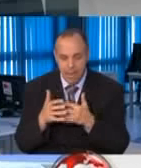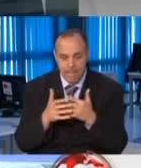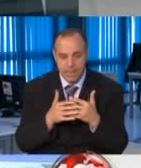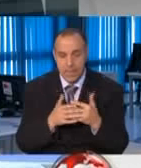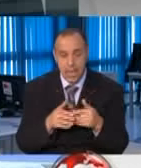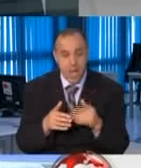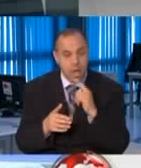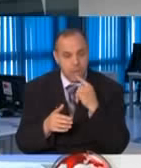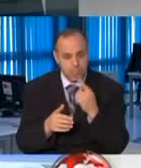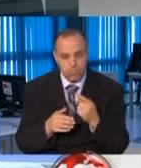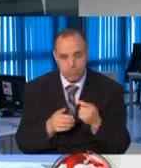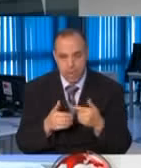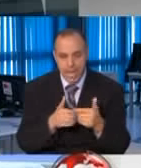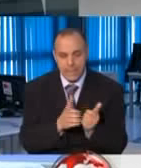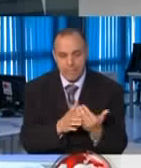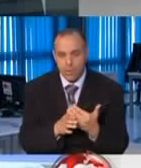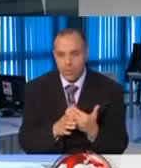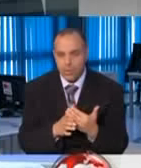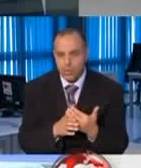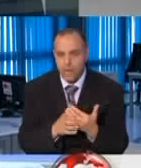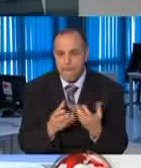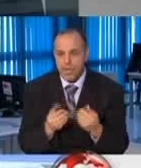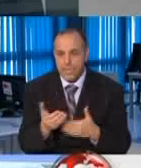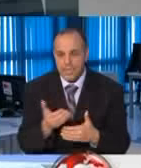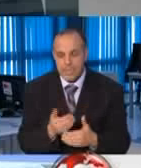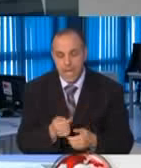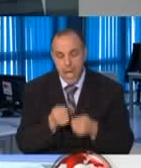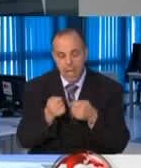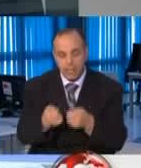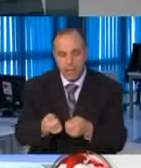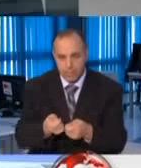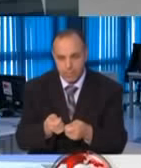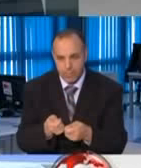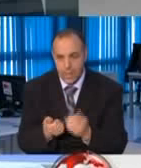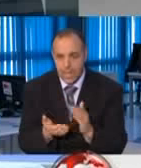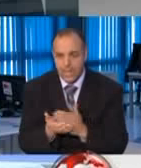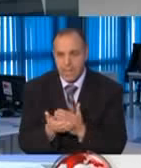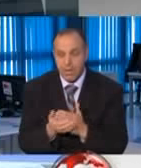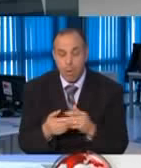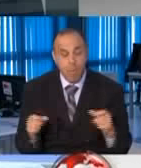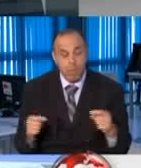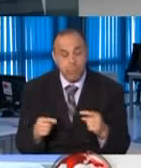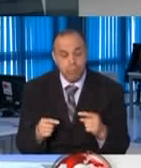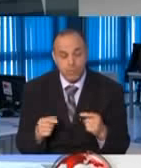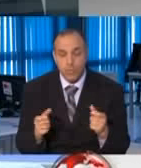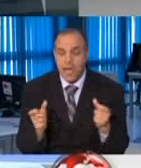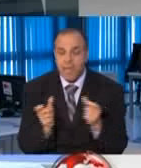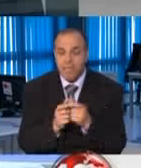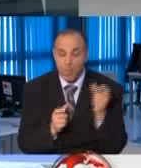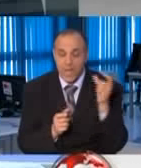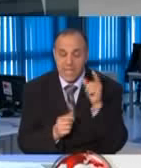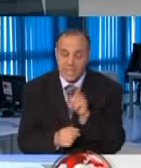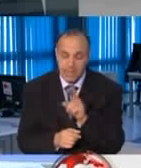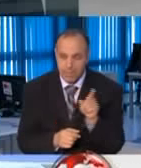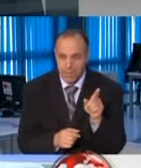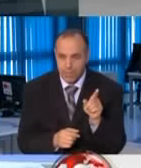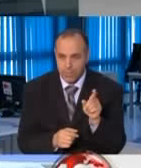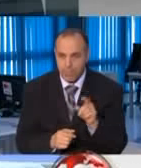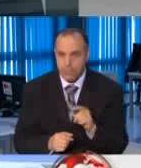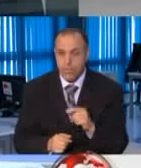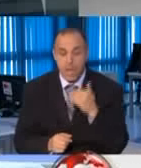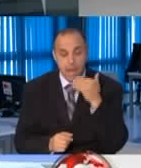أن واشنطن زودت المعارضة السورية بكميات من الذخيرة استعدادا لخوض معركة ضد ما يعرف بتنظيم الدولة